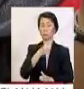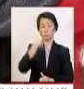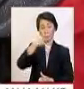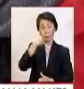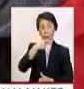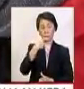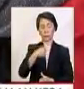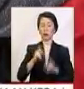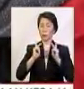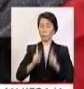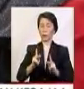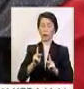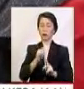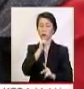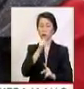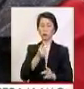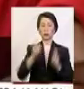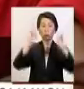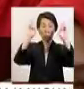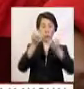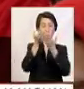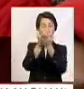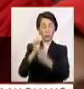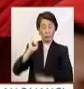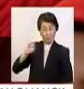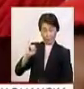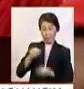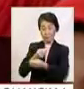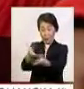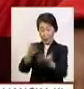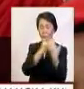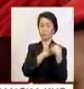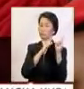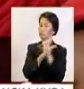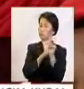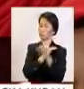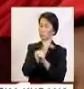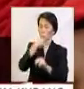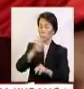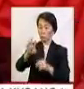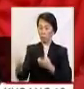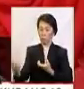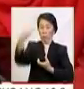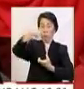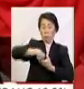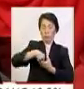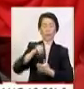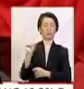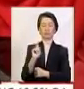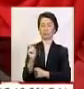menambah pihaknya tidak mengusulkan sebarang janji dengan anggota UMNO untuk mereka melompat parti.